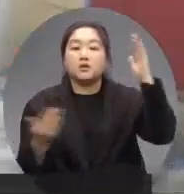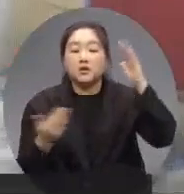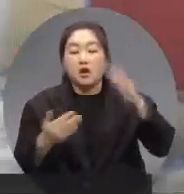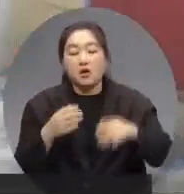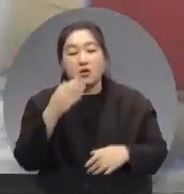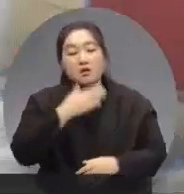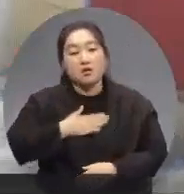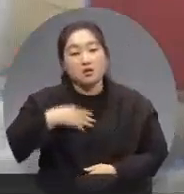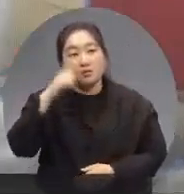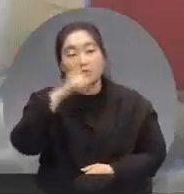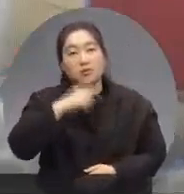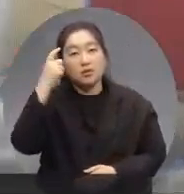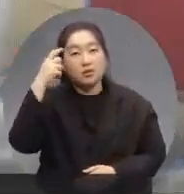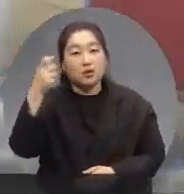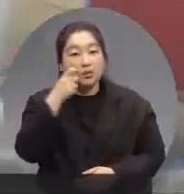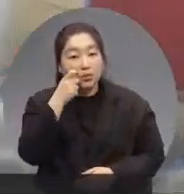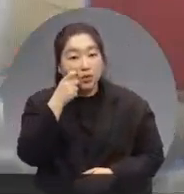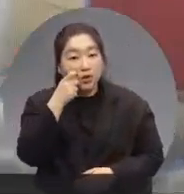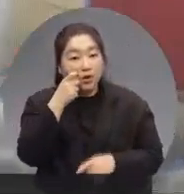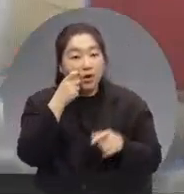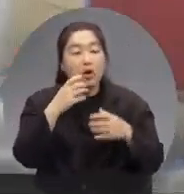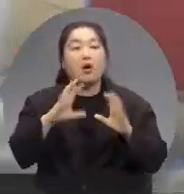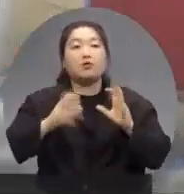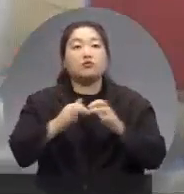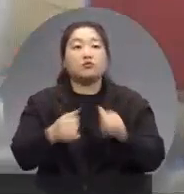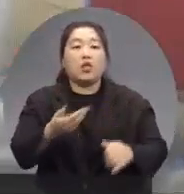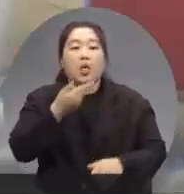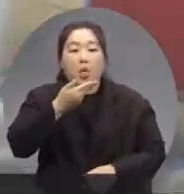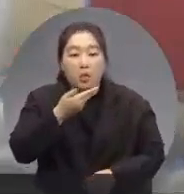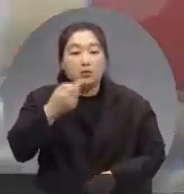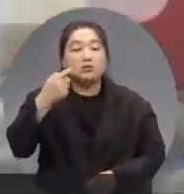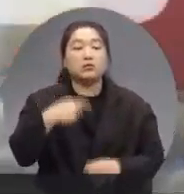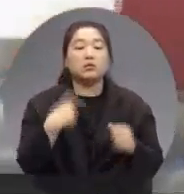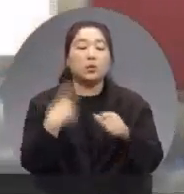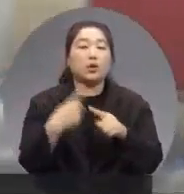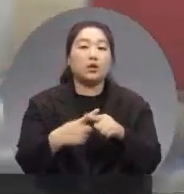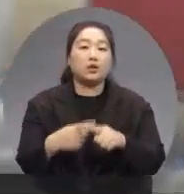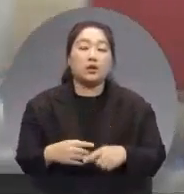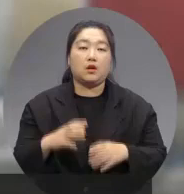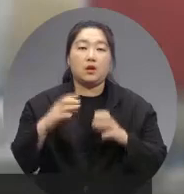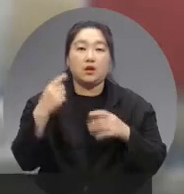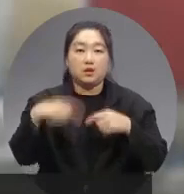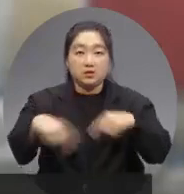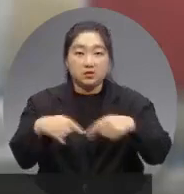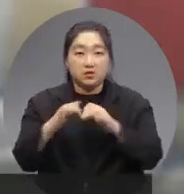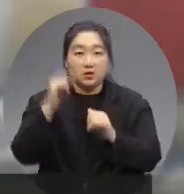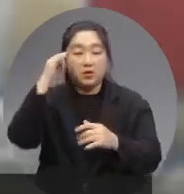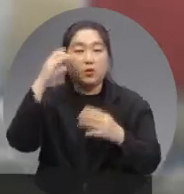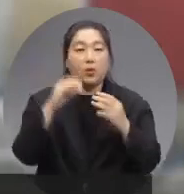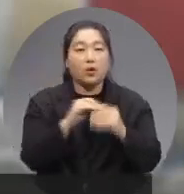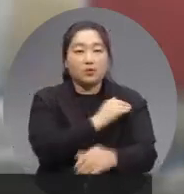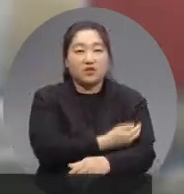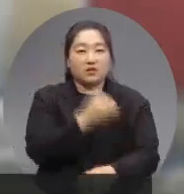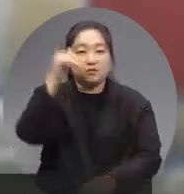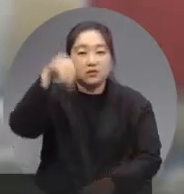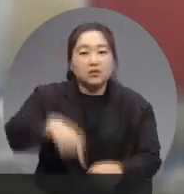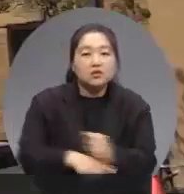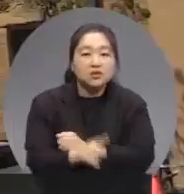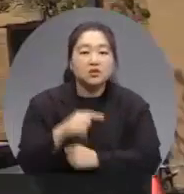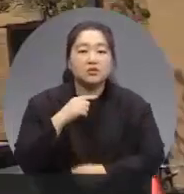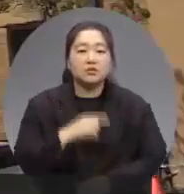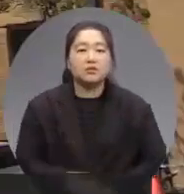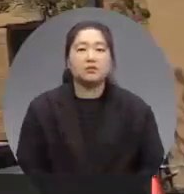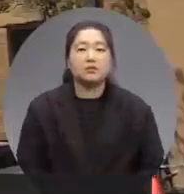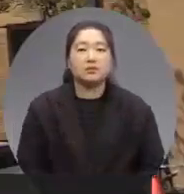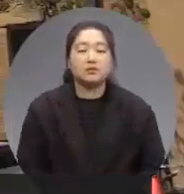불쾌할 거라고 생각하지 못했다는게 국민을 우습게 아는거다 정치인들의 공감능력이 떨어진다는 내용이 주를 이뤘습니다